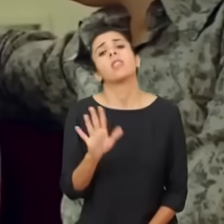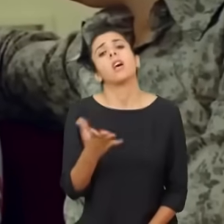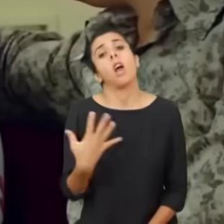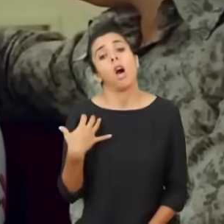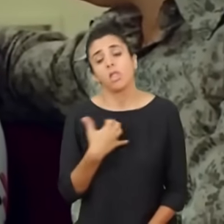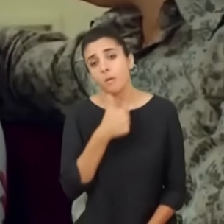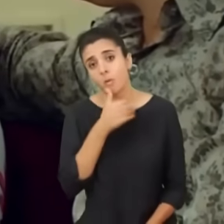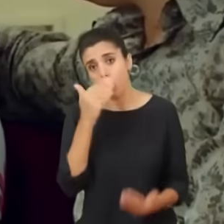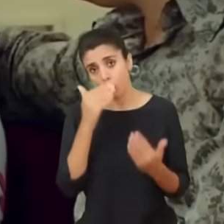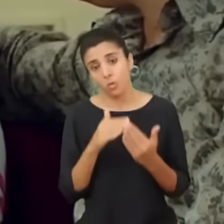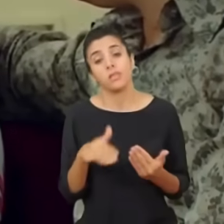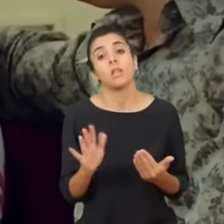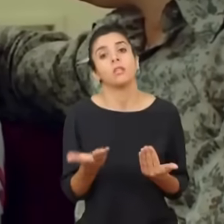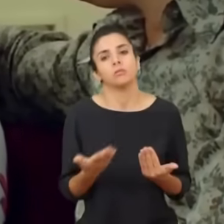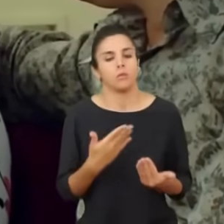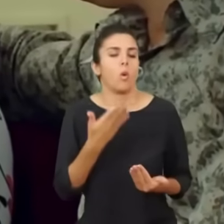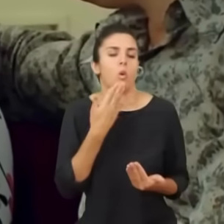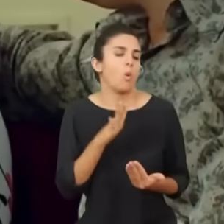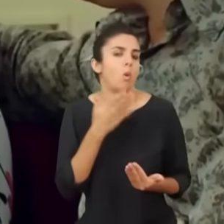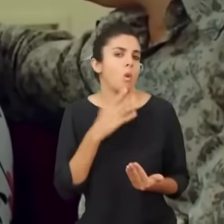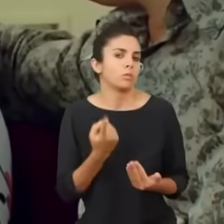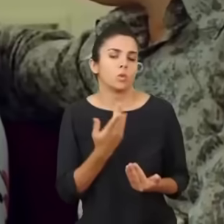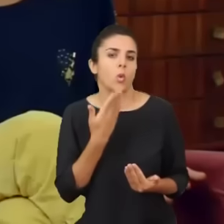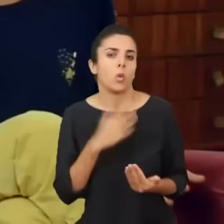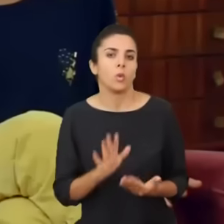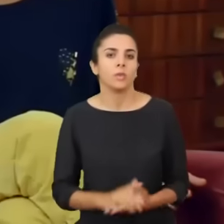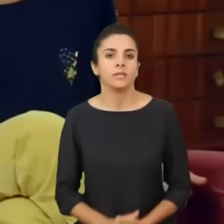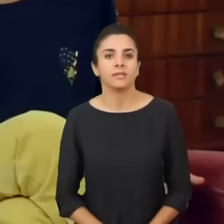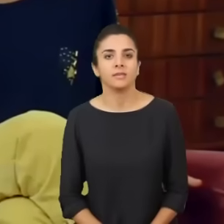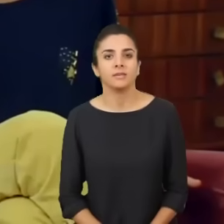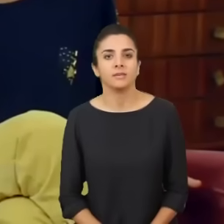baba. Yok olur mu Ayşecan?